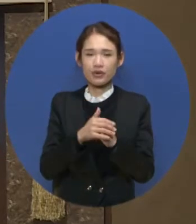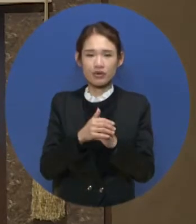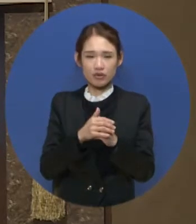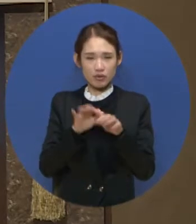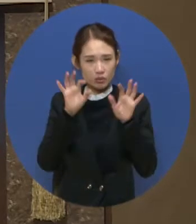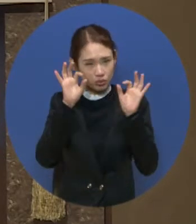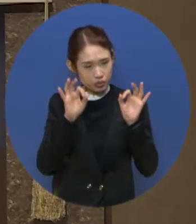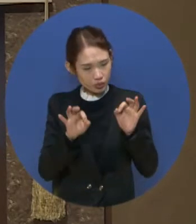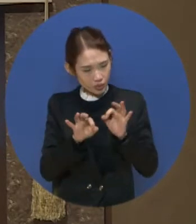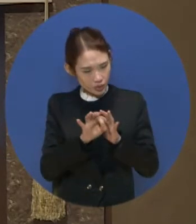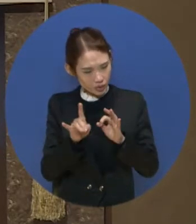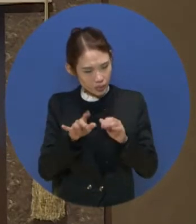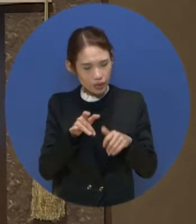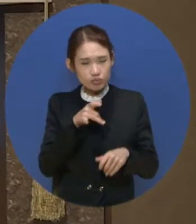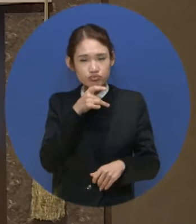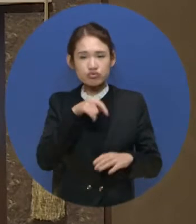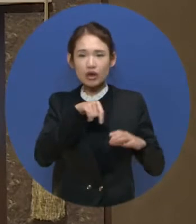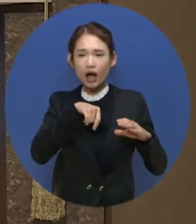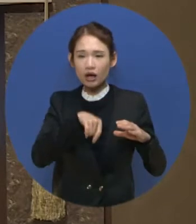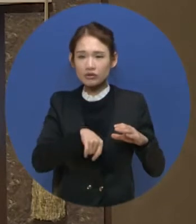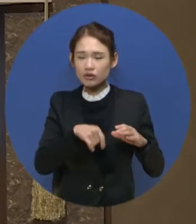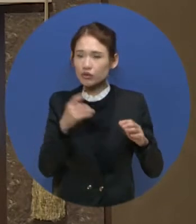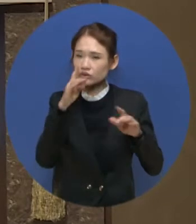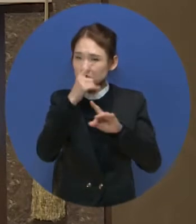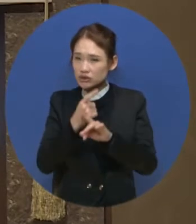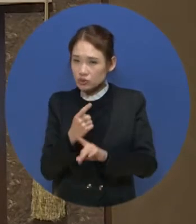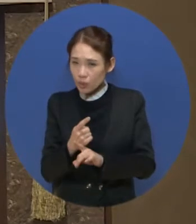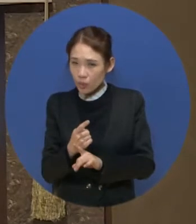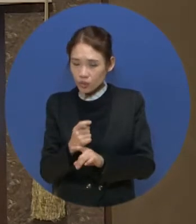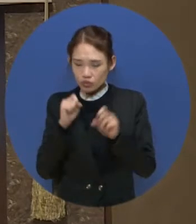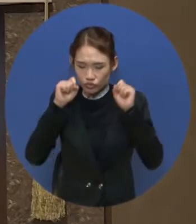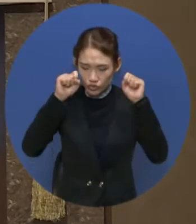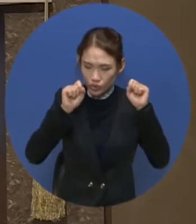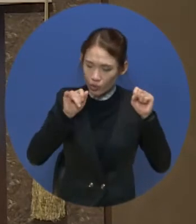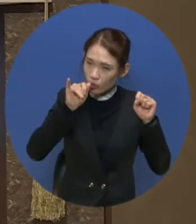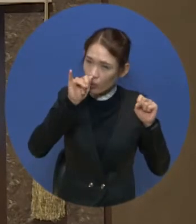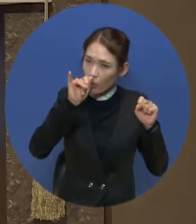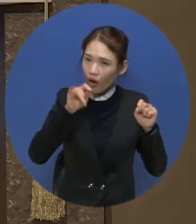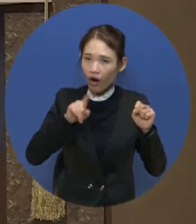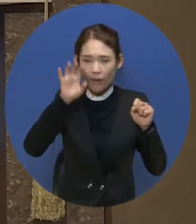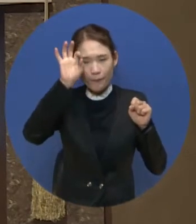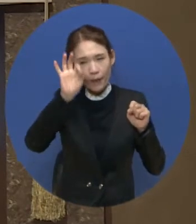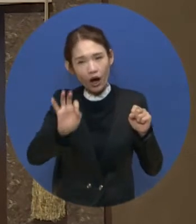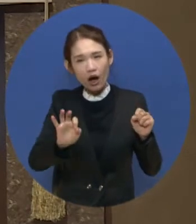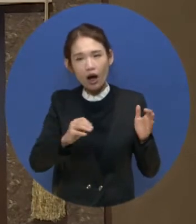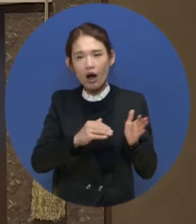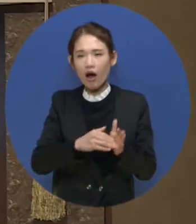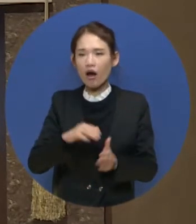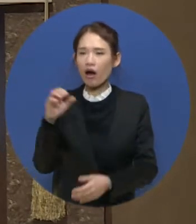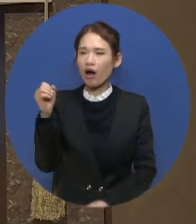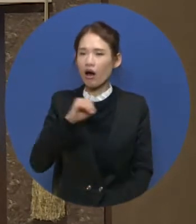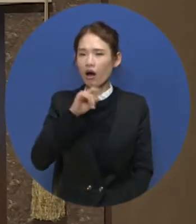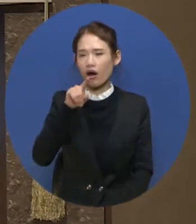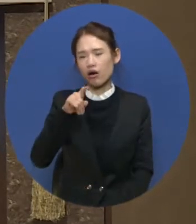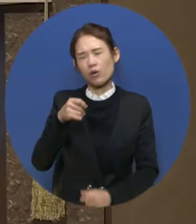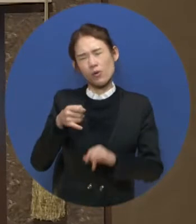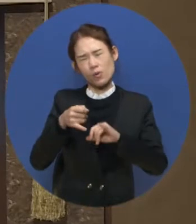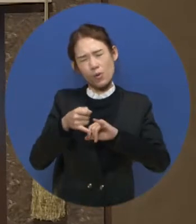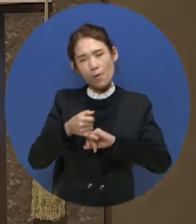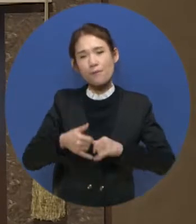있는 분들이 물에서 치료도 하고 운동도 하는 걸 보신 거예요. 그래서 저게 꼭